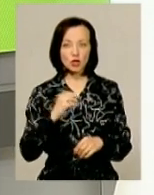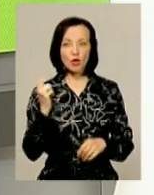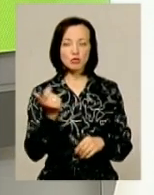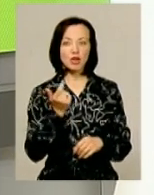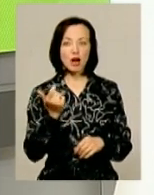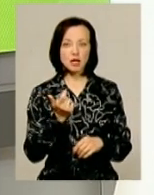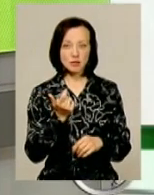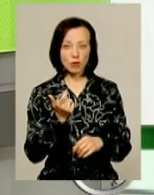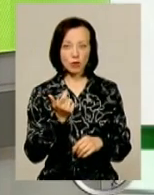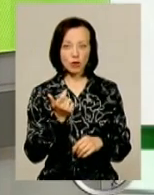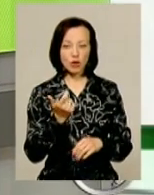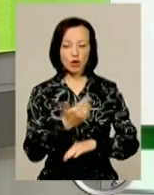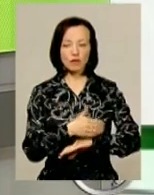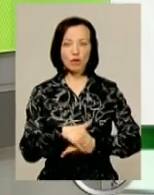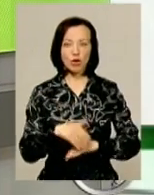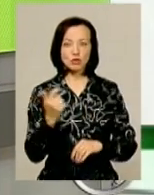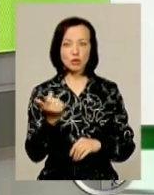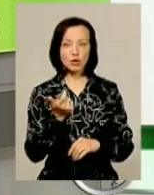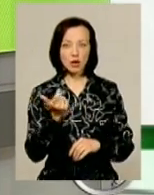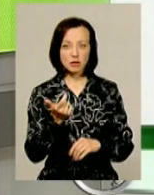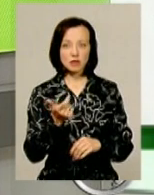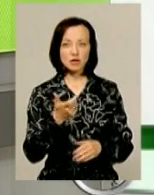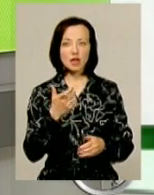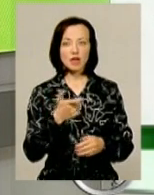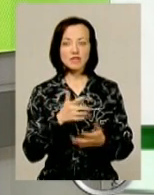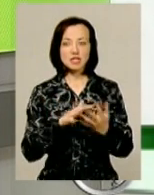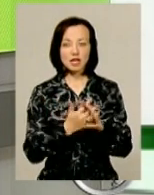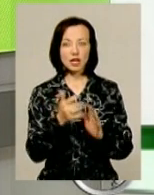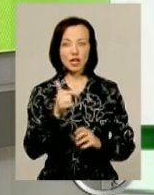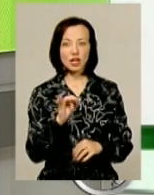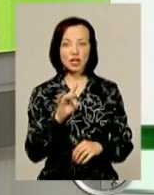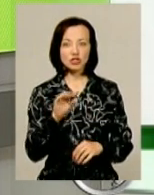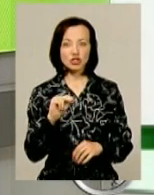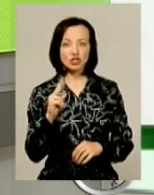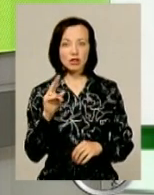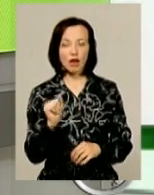господарство, дворогосподарство в селі Гірчична Дунаєвецького району.